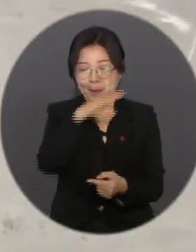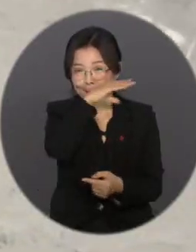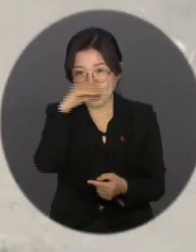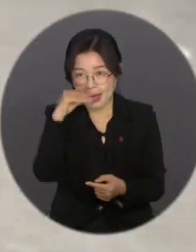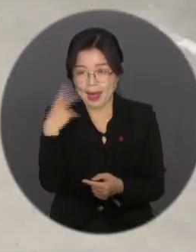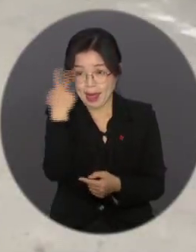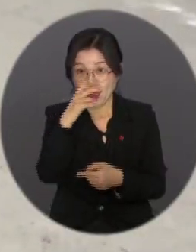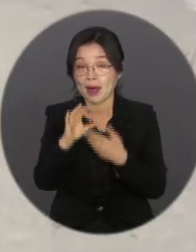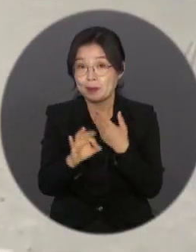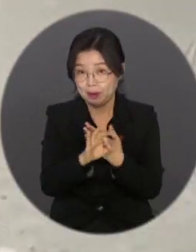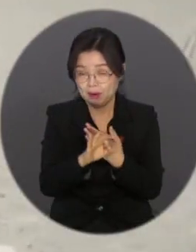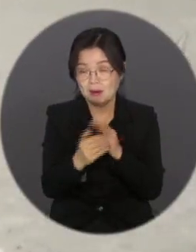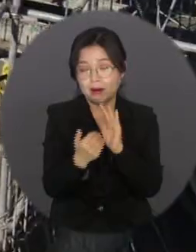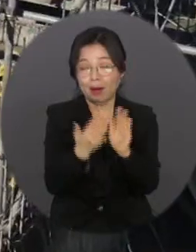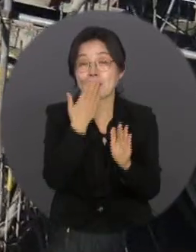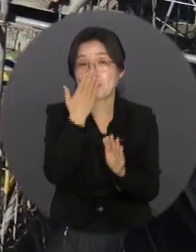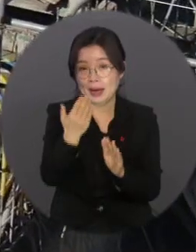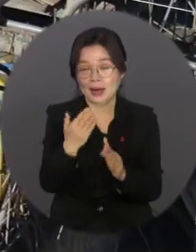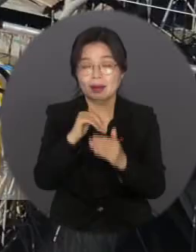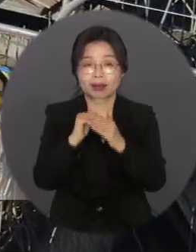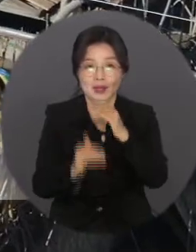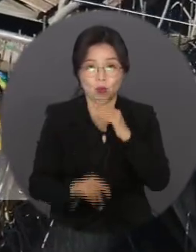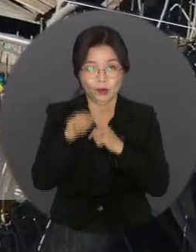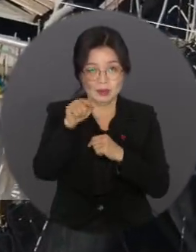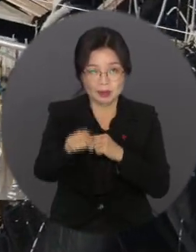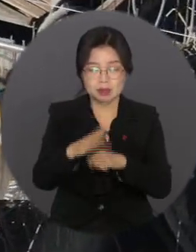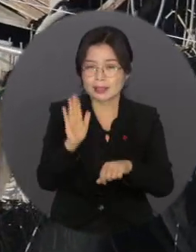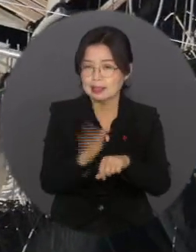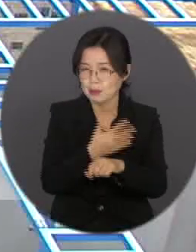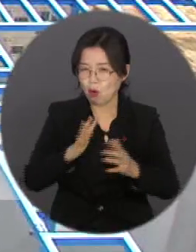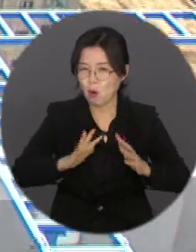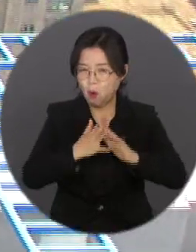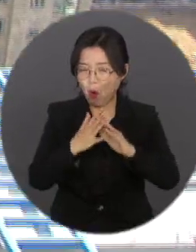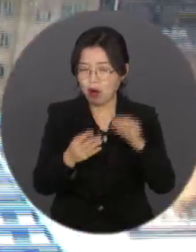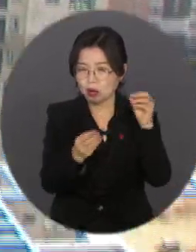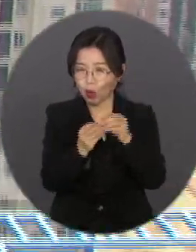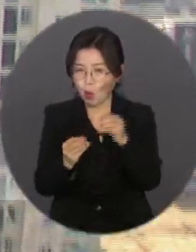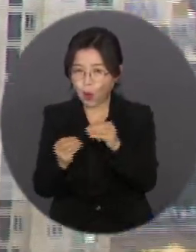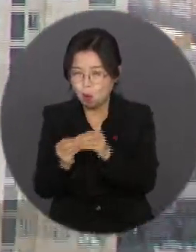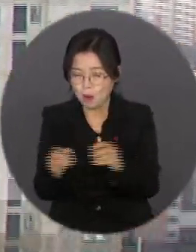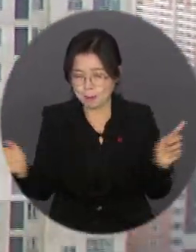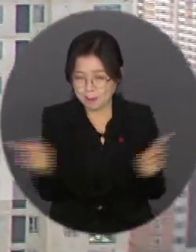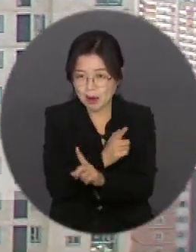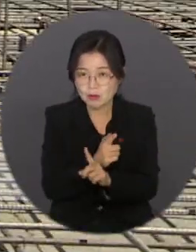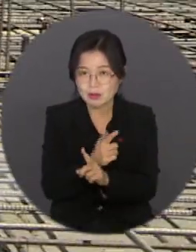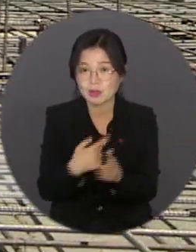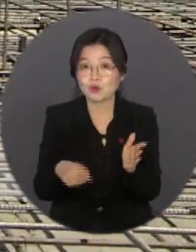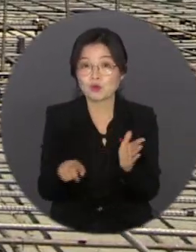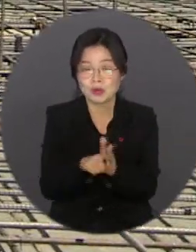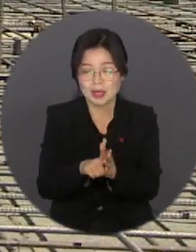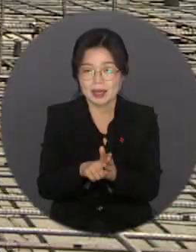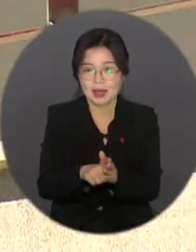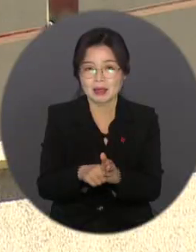수 있었던 참사였습니다. 잇따른 대형 사고에 광주시는 잘못된 건설 관행을 완전히 뿌리 뽑겠다며 지난해 초 부실